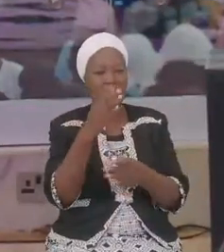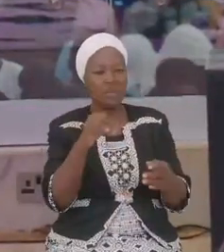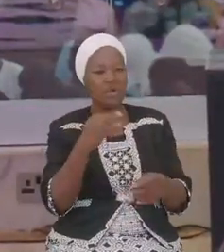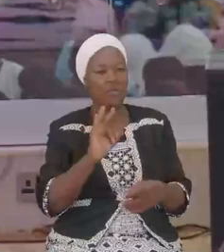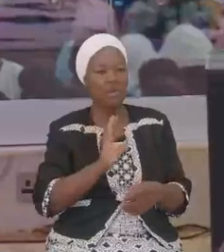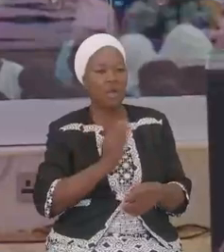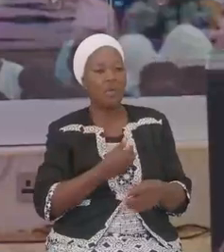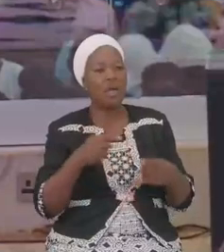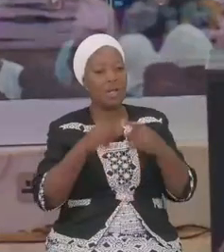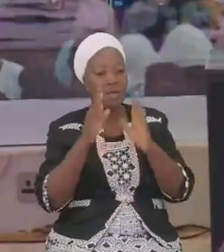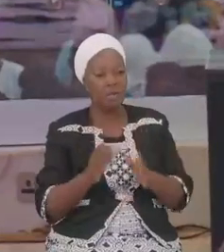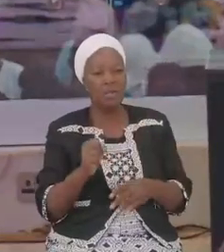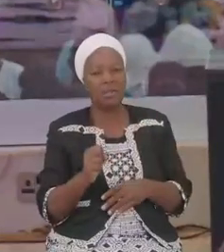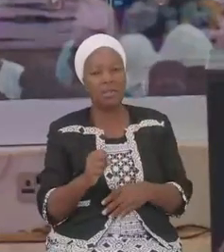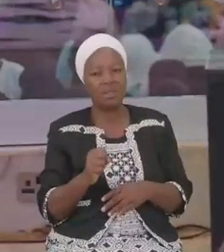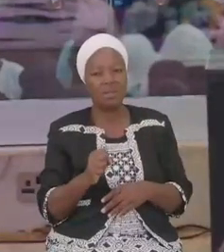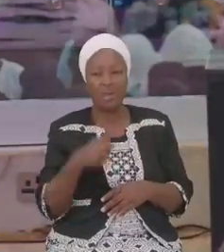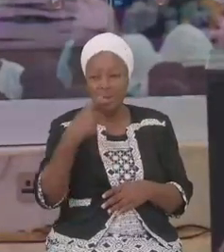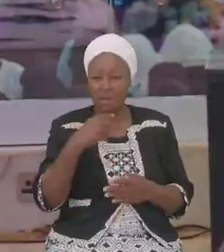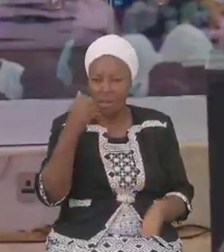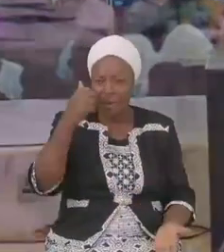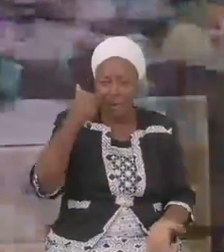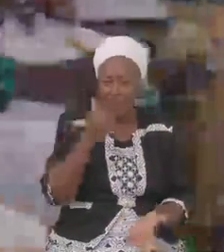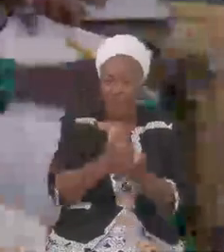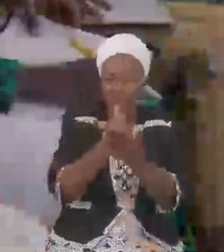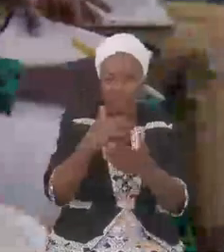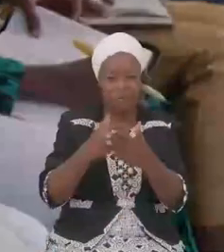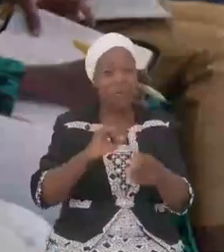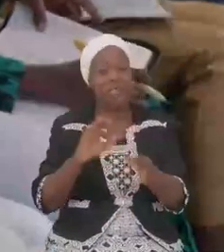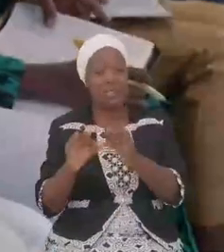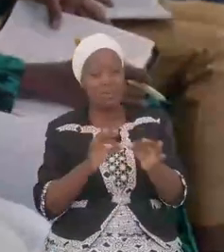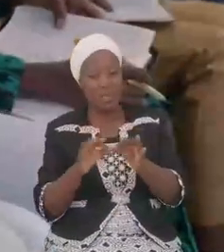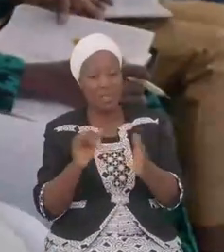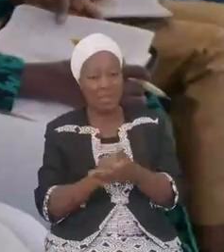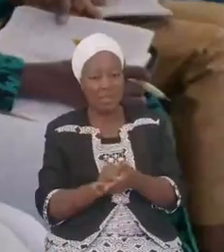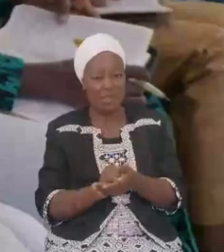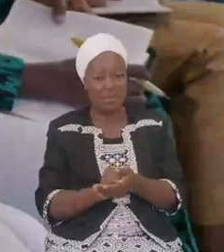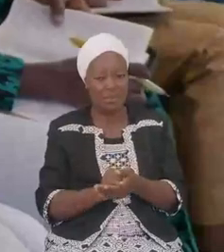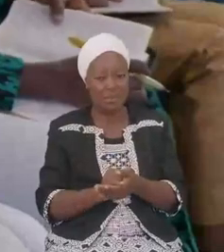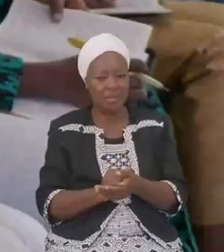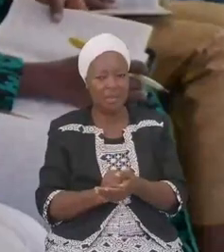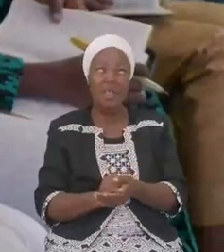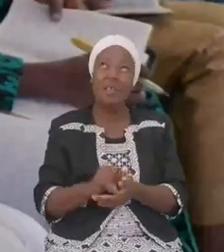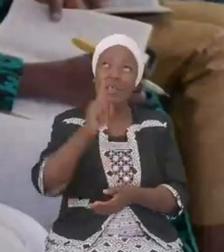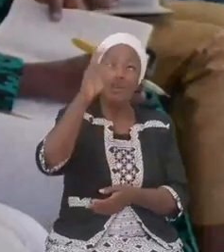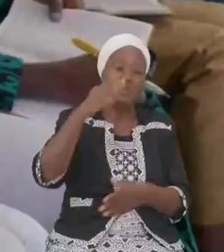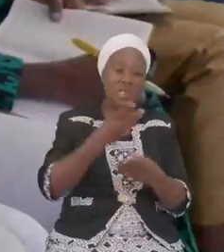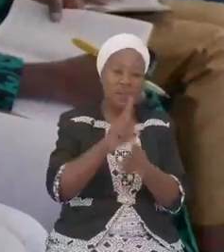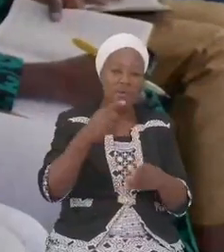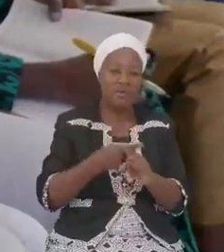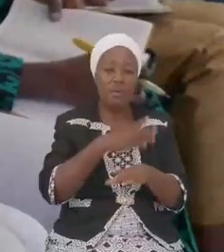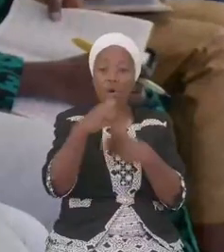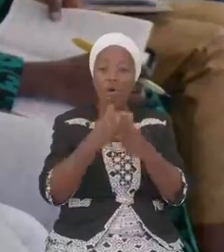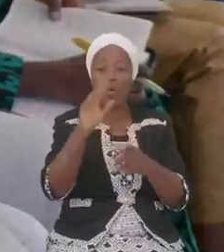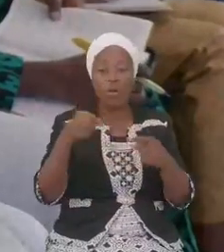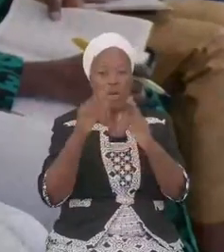ennemis. Il faut dire amen avant que je vous explique ça. Il vous délivrera de tous vos ennemis.